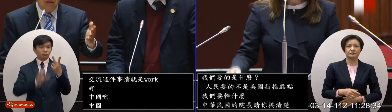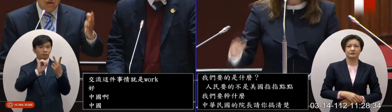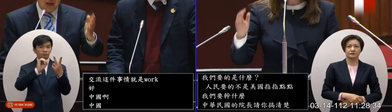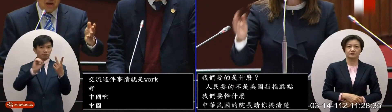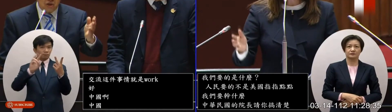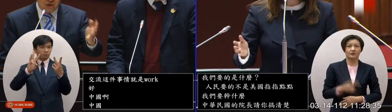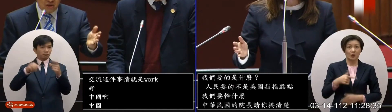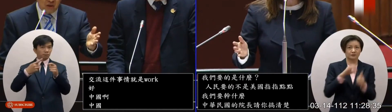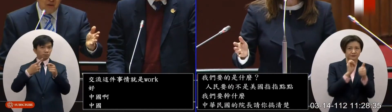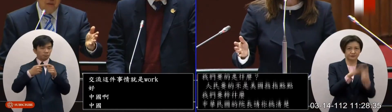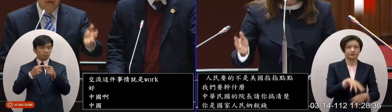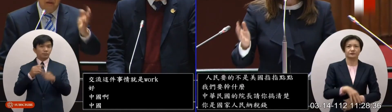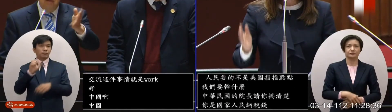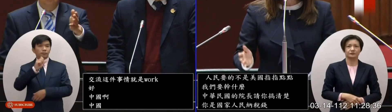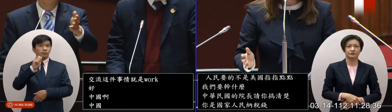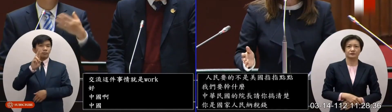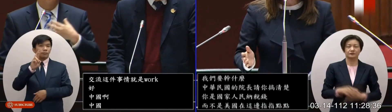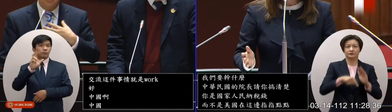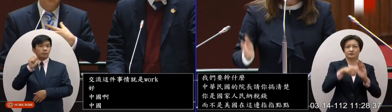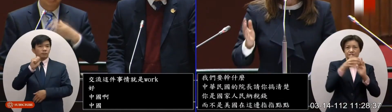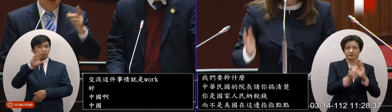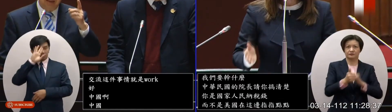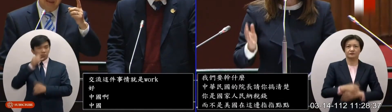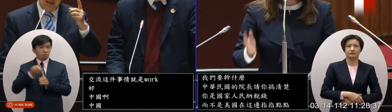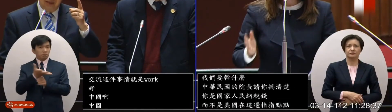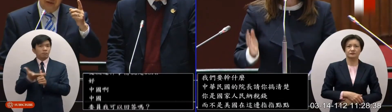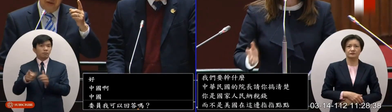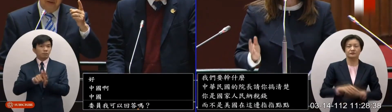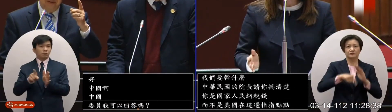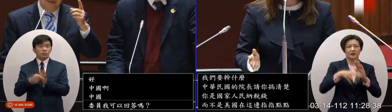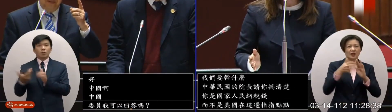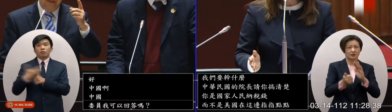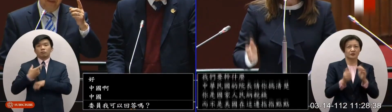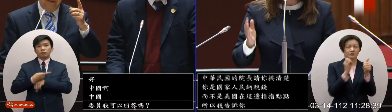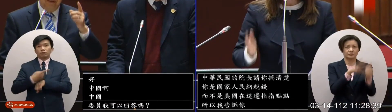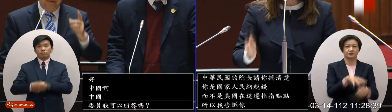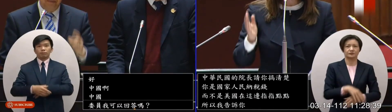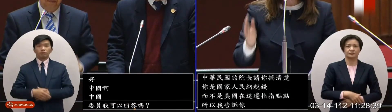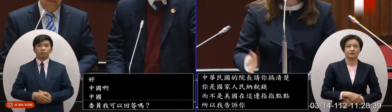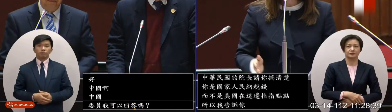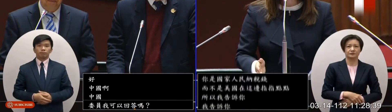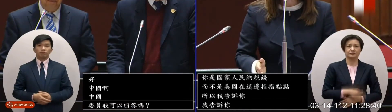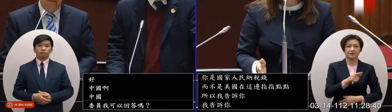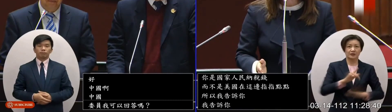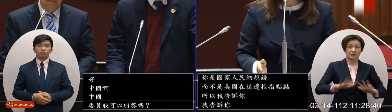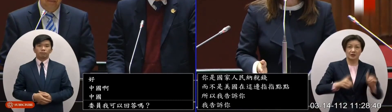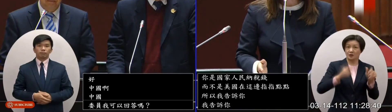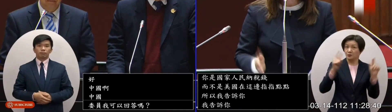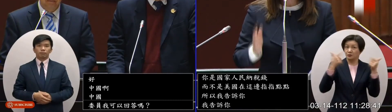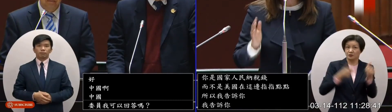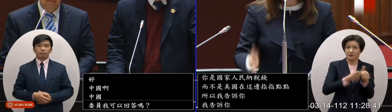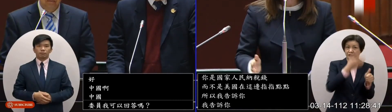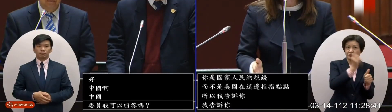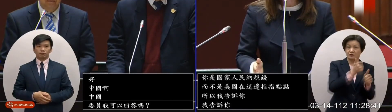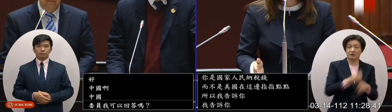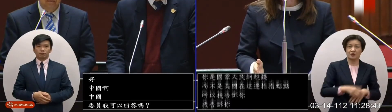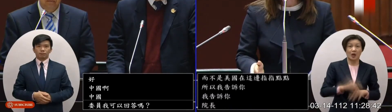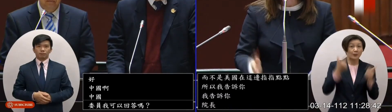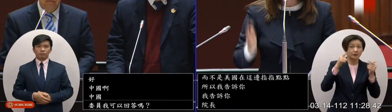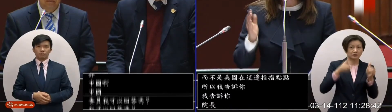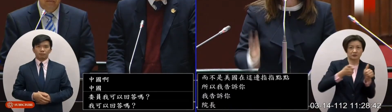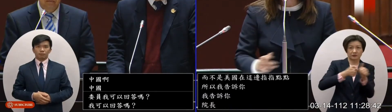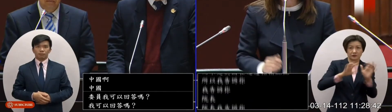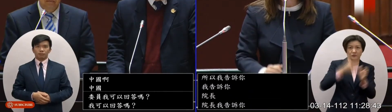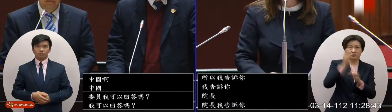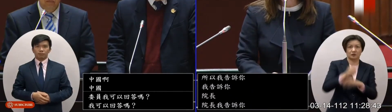2003年 SARS 的时候， 院长， 给我讲， 院长，我告诉你。你现在不是副院长了，你 不是副总统了，